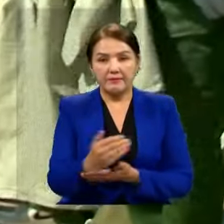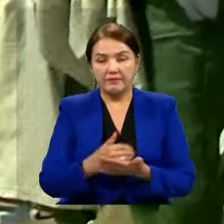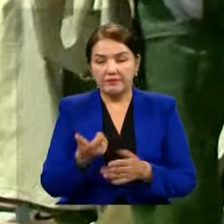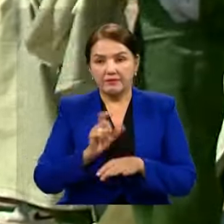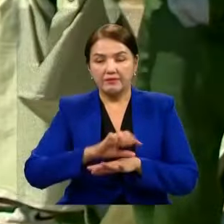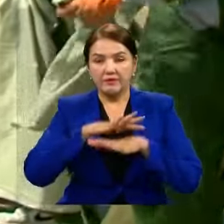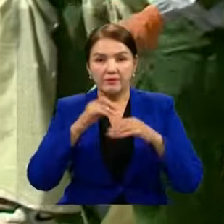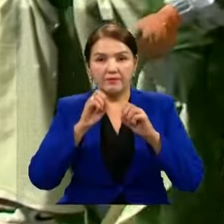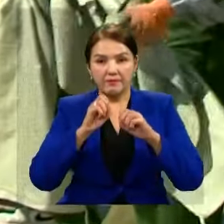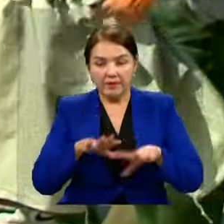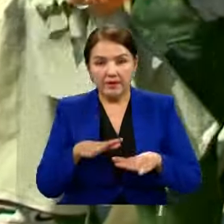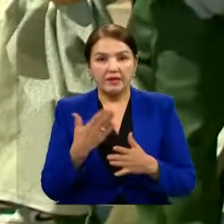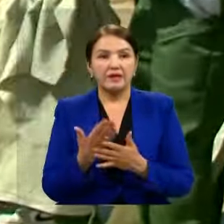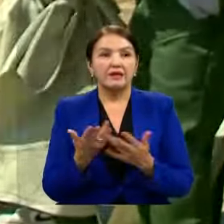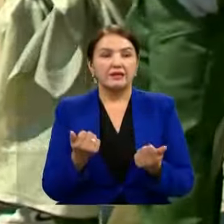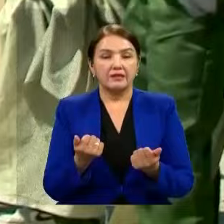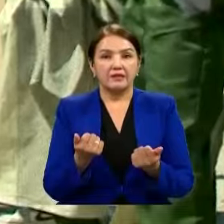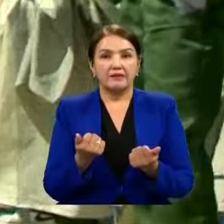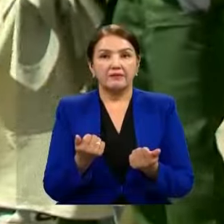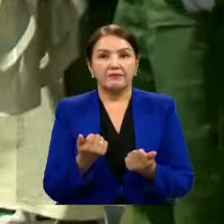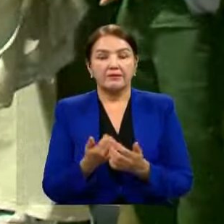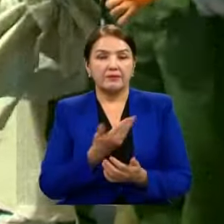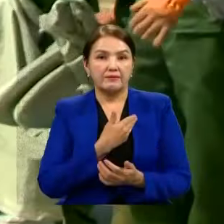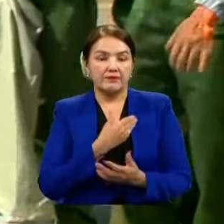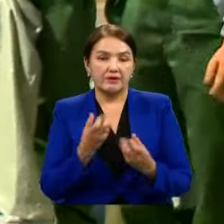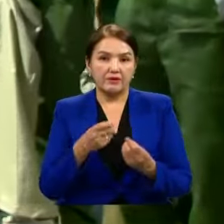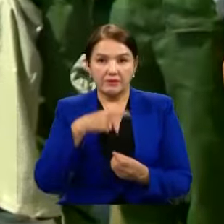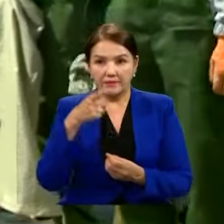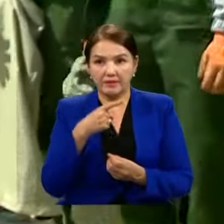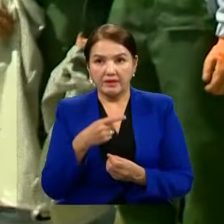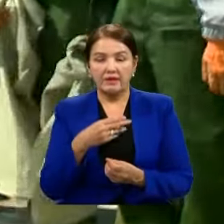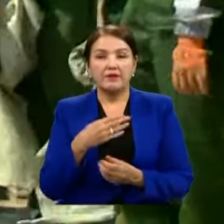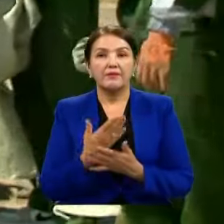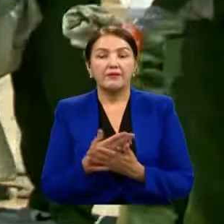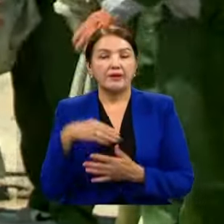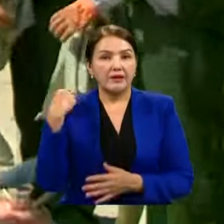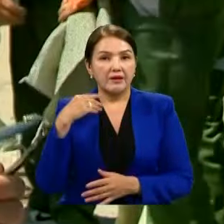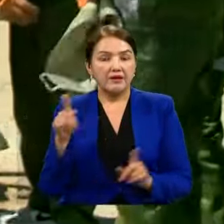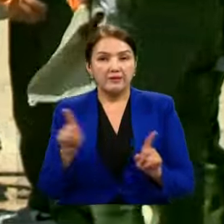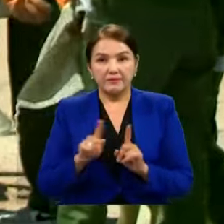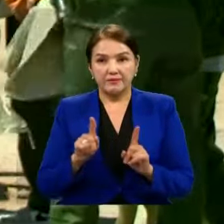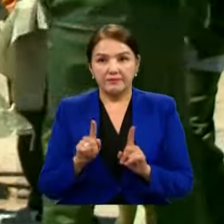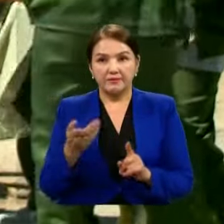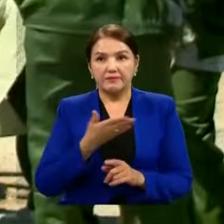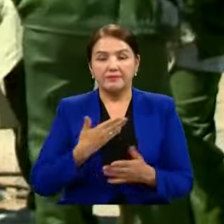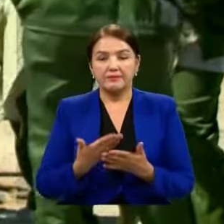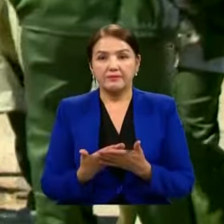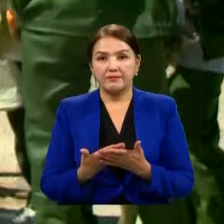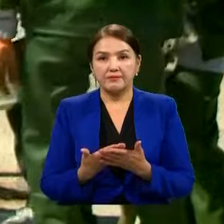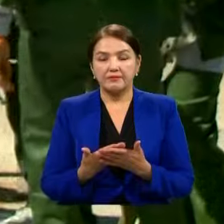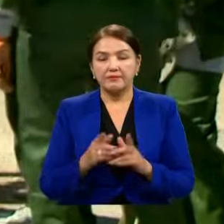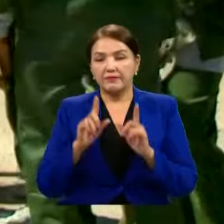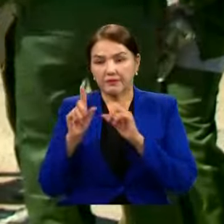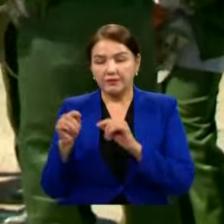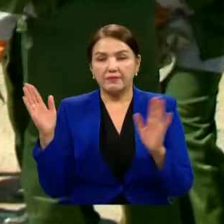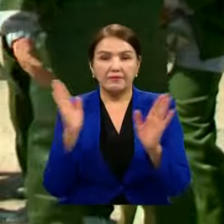много мусора. И, конечно же, прежде всего хочется еще раз сказать и обратиться к актюбинцам, чтобы мы, выезжая